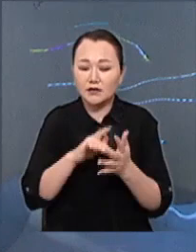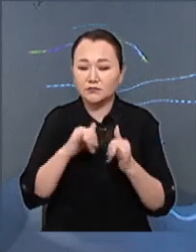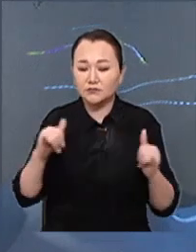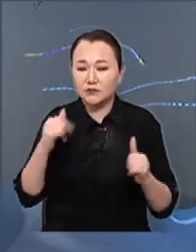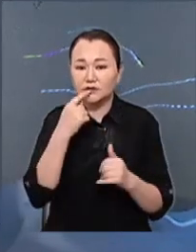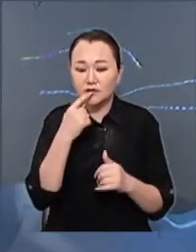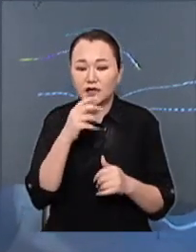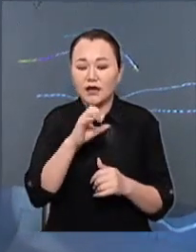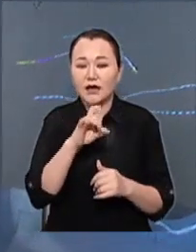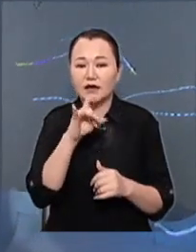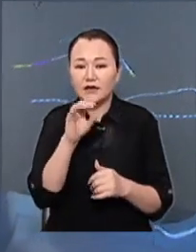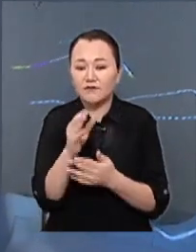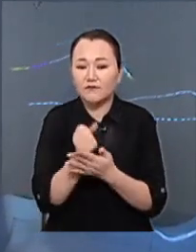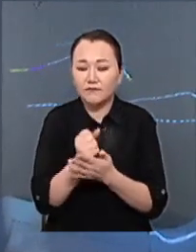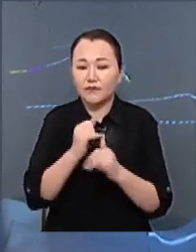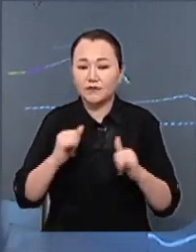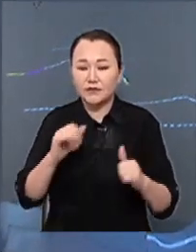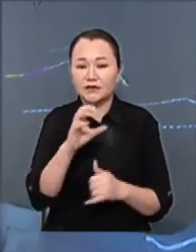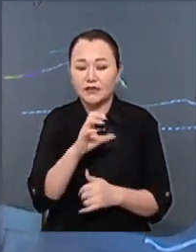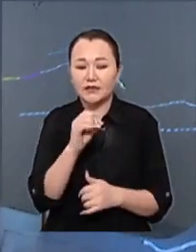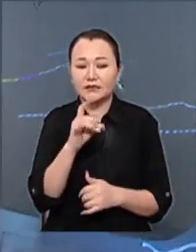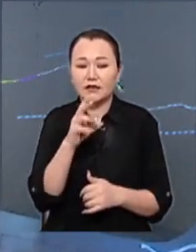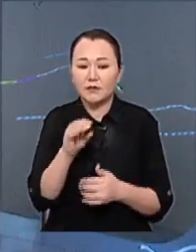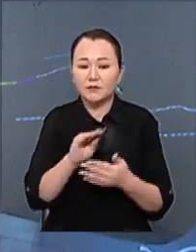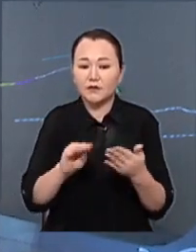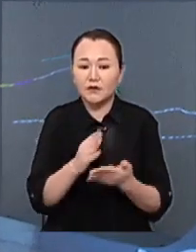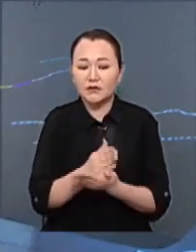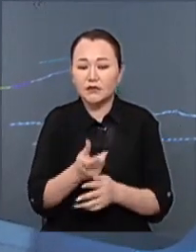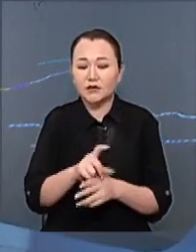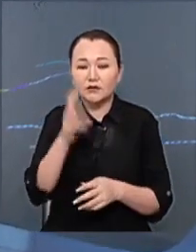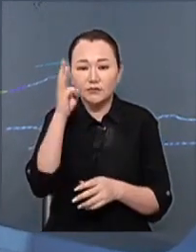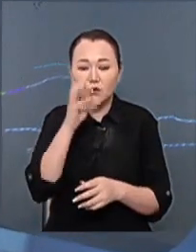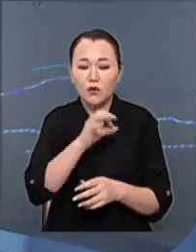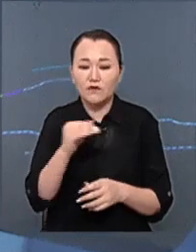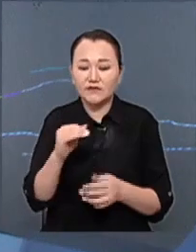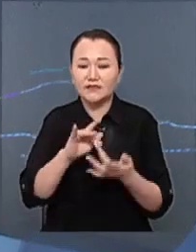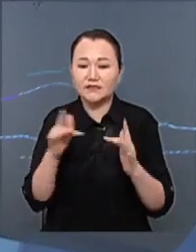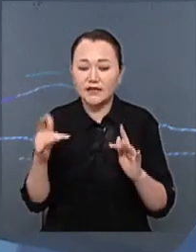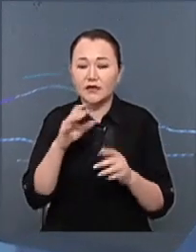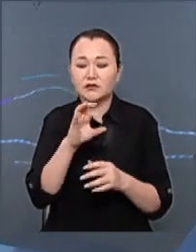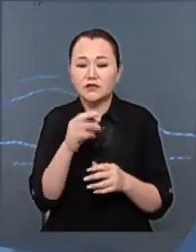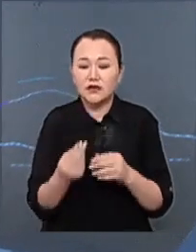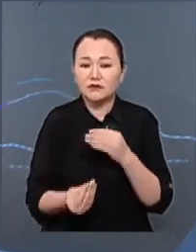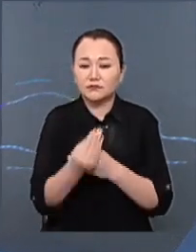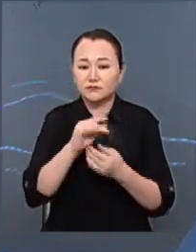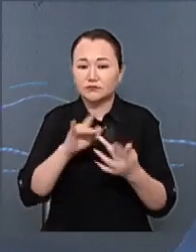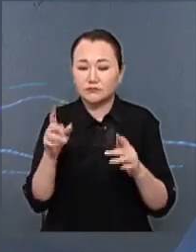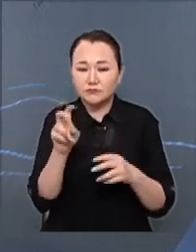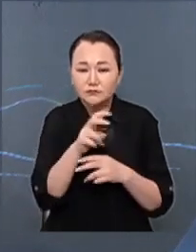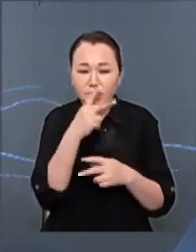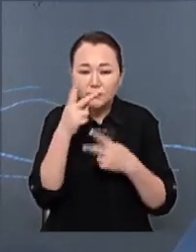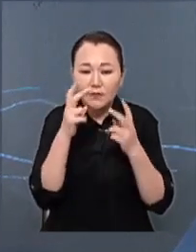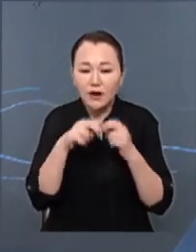ісі басқармасының басшысы Сәкен Есіркеп жазып отыр. Ол елшіліктердің ресми сайттары мен әлеуметтік желідегі парақшаларын шолып шыққан,